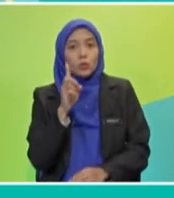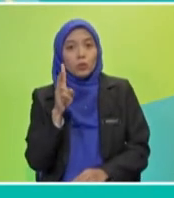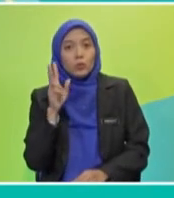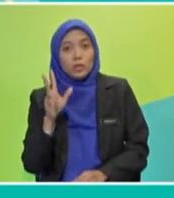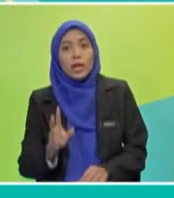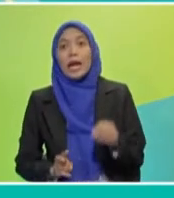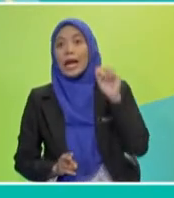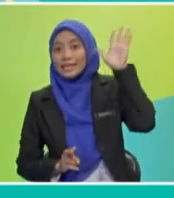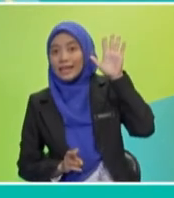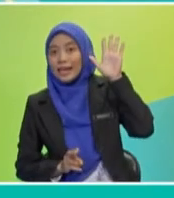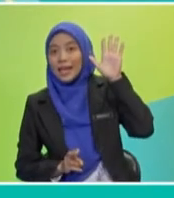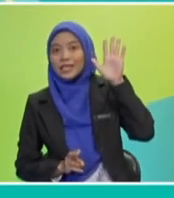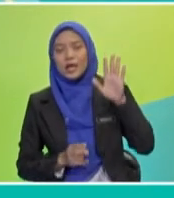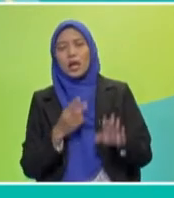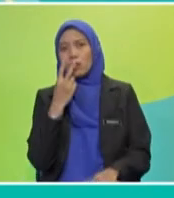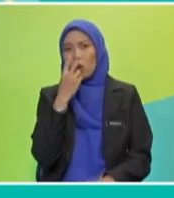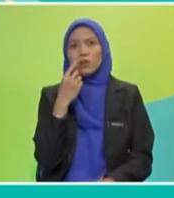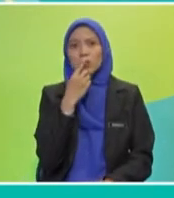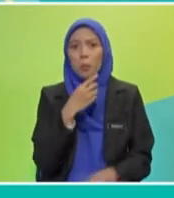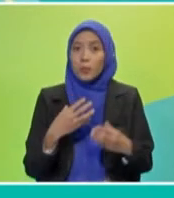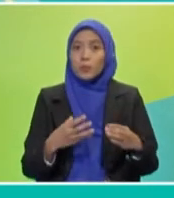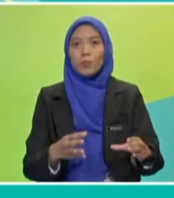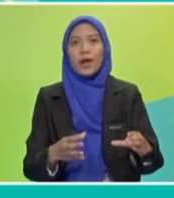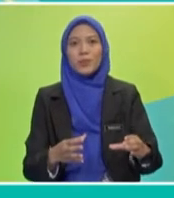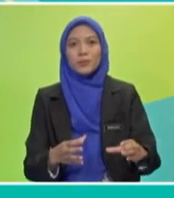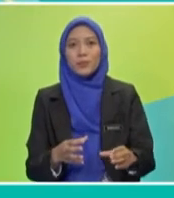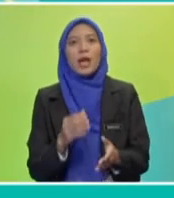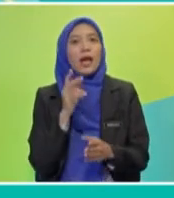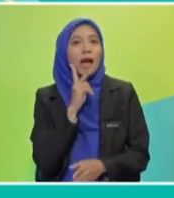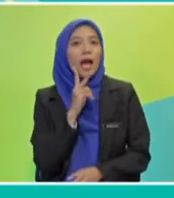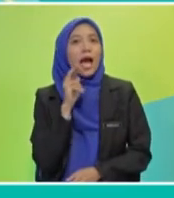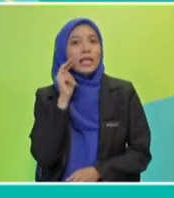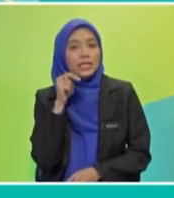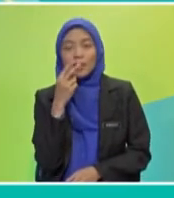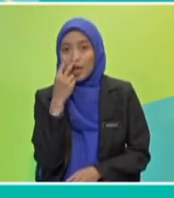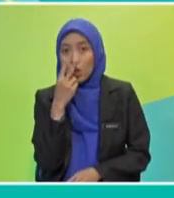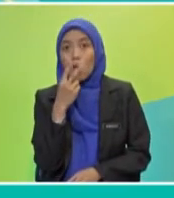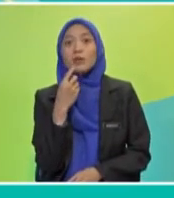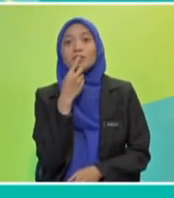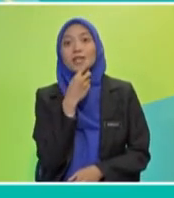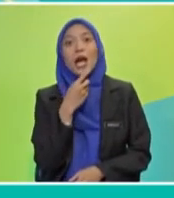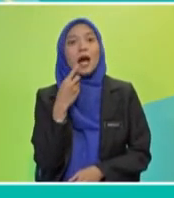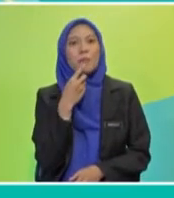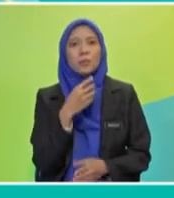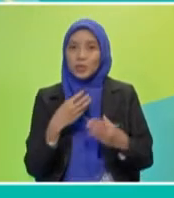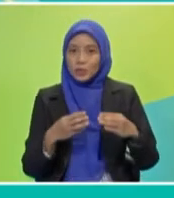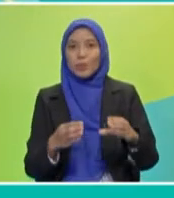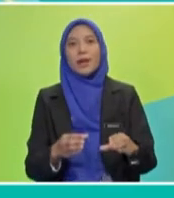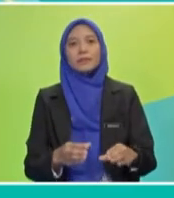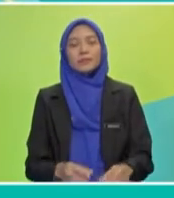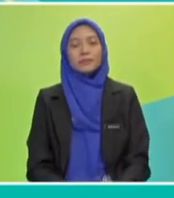3 kita angkat tangan. Tengok siapa yang paling laju. Kak Nisa tolong cikgu tengok boleh Kak Nisa? Boleh. Kak Nisa jadi hakim, nanti Kak Nisa yang akan